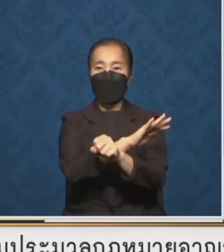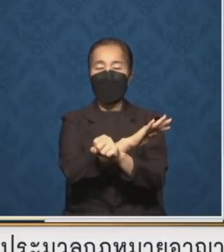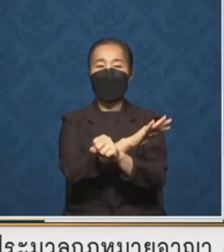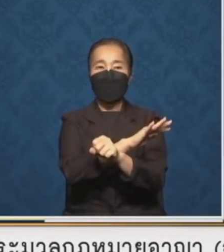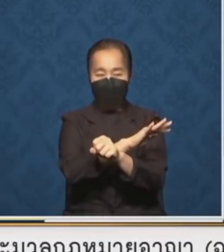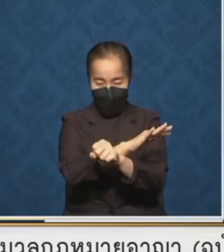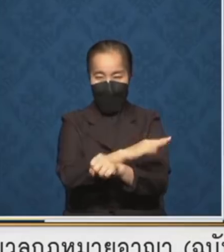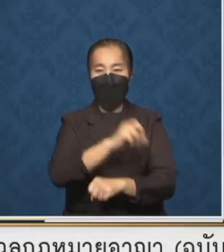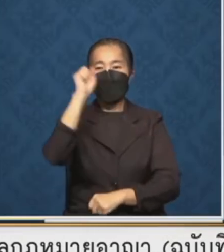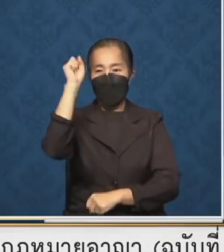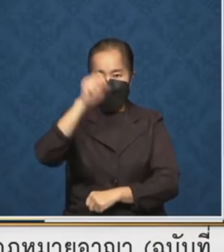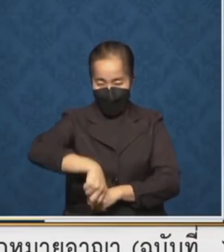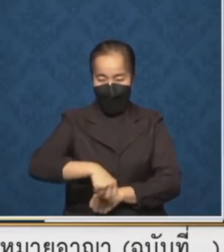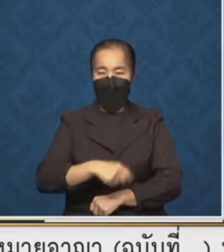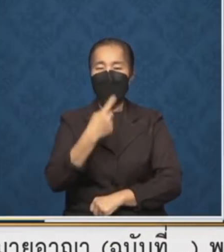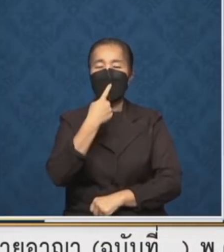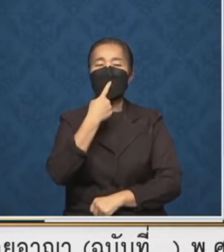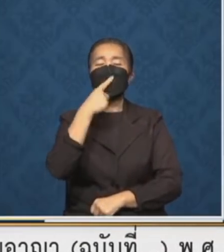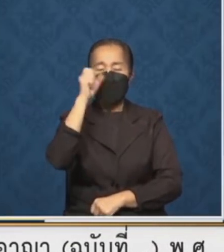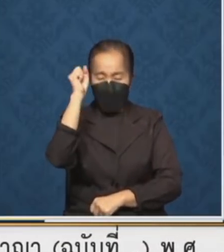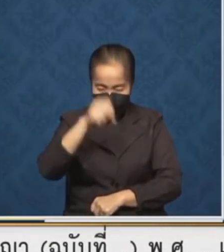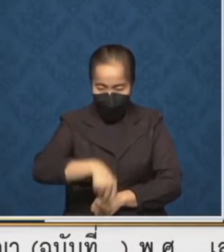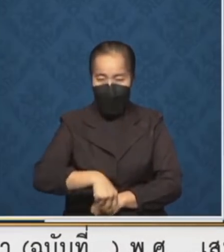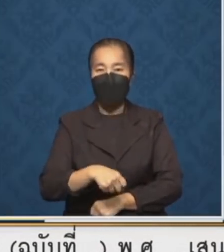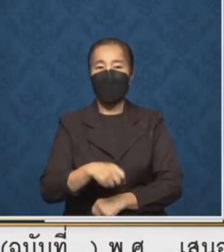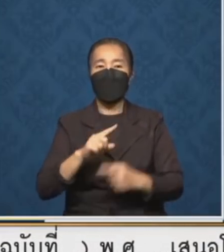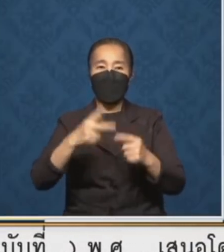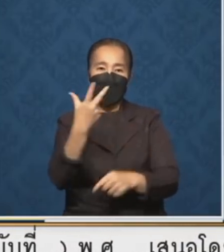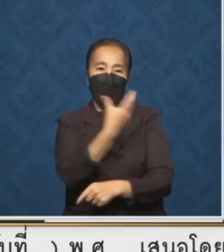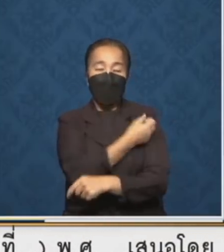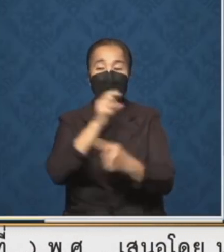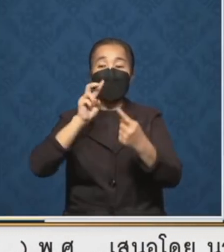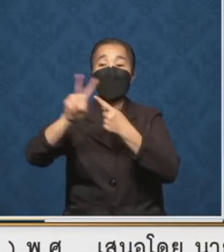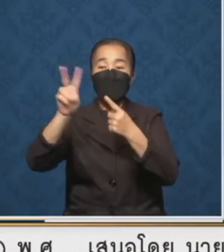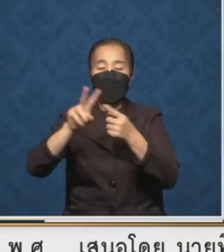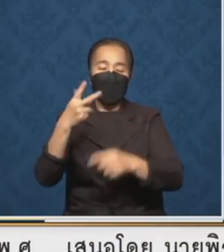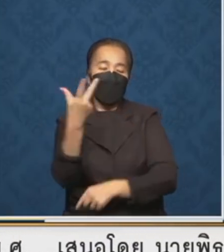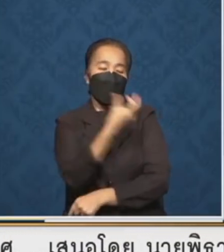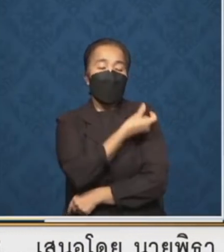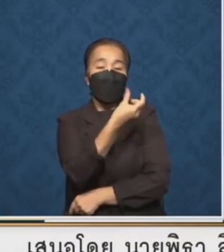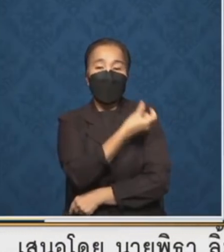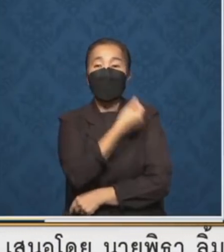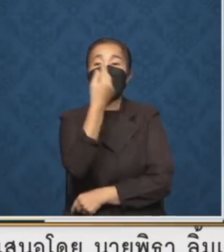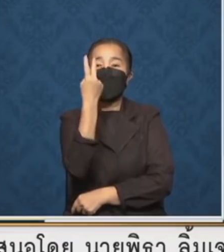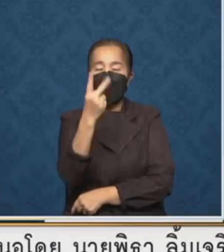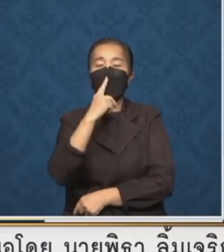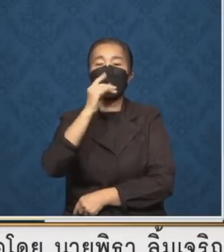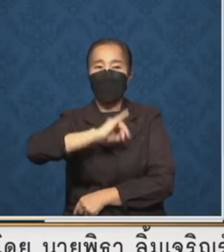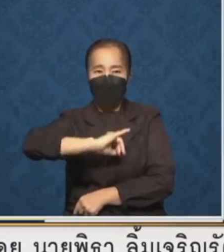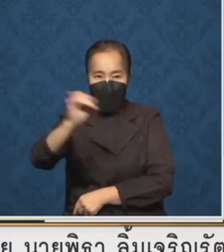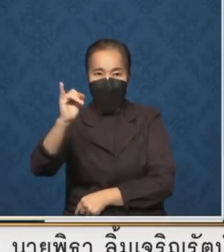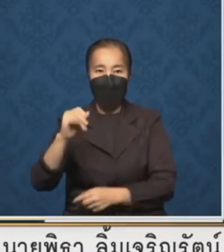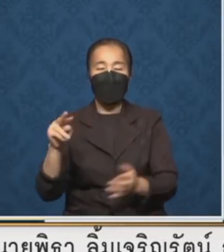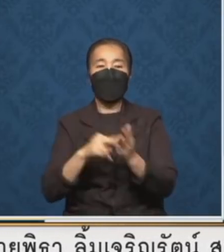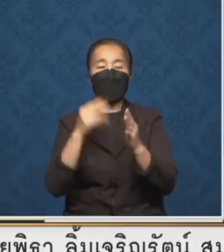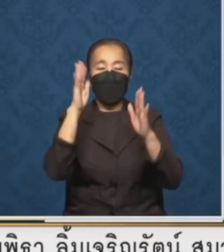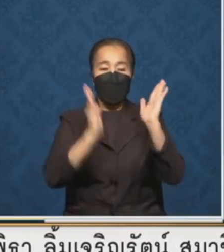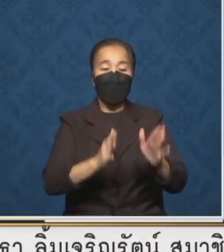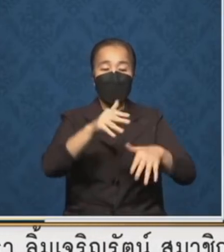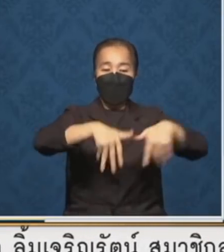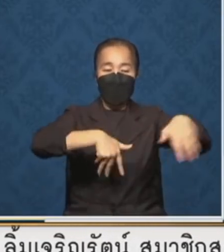จริงอยู่ครับสิ่งที่ท่านพูดมันไม่ใช่ความเท็จหรอกครับเพราะอันดับ2มันคือปริมาณโดสที่เป็นข้อมูลดิบครับไม่ได้เทียบสัดส่วนประชาก